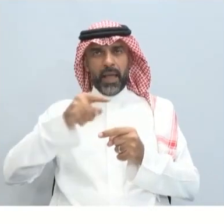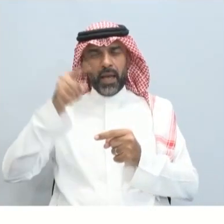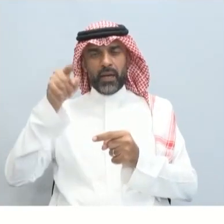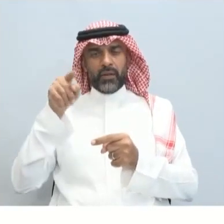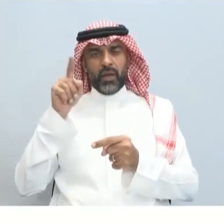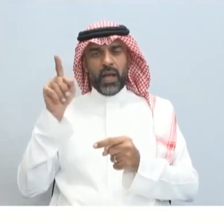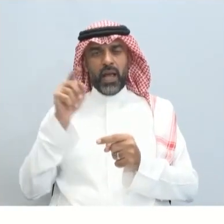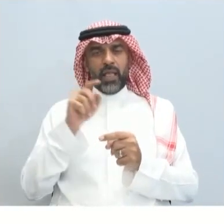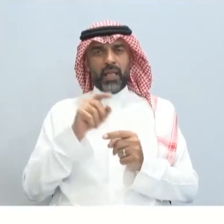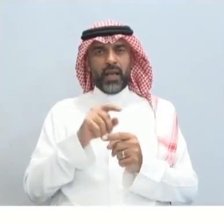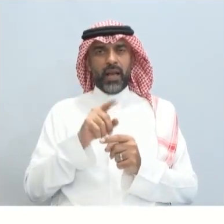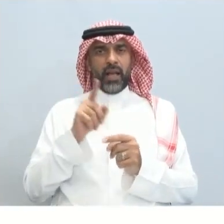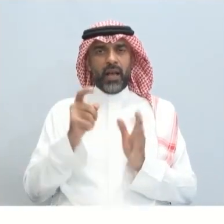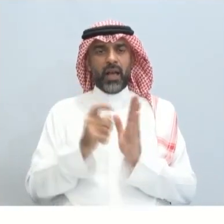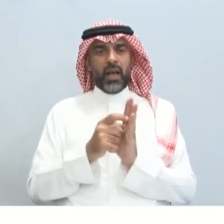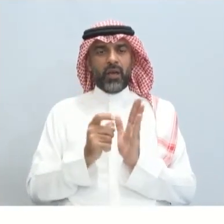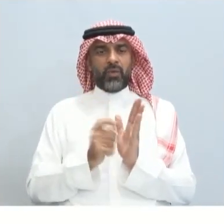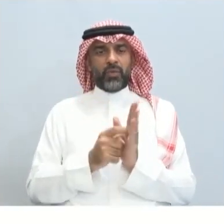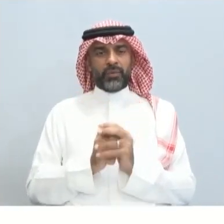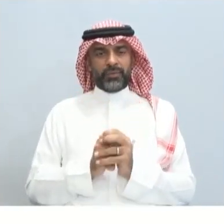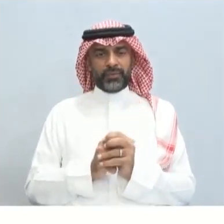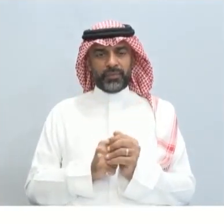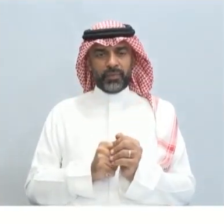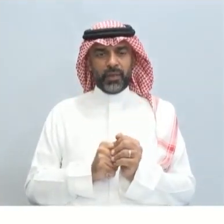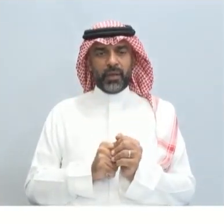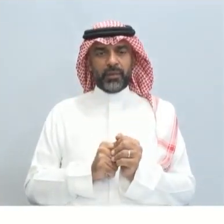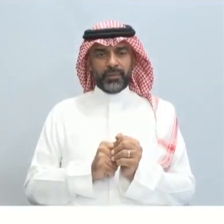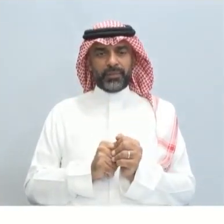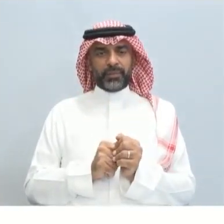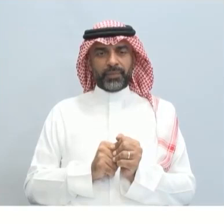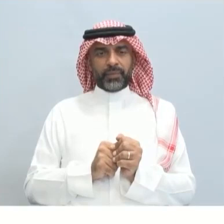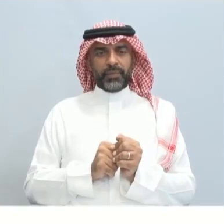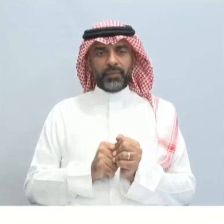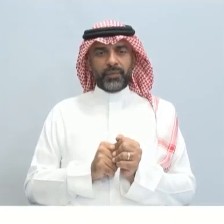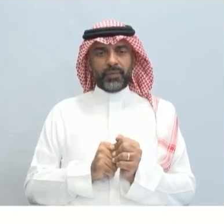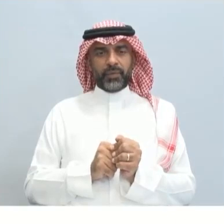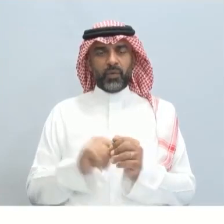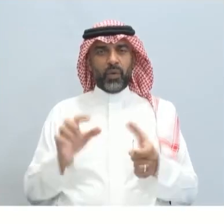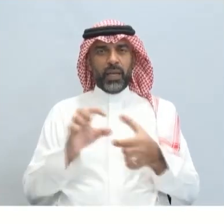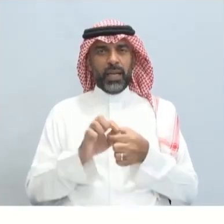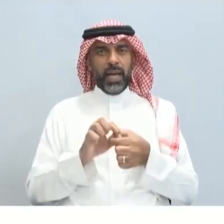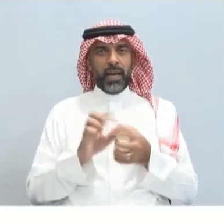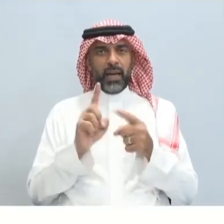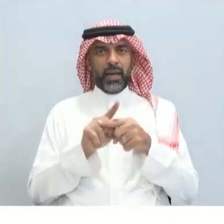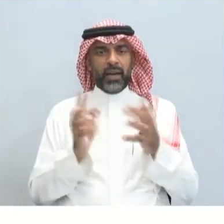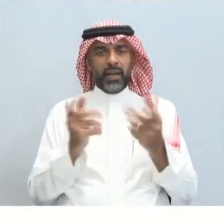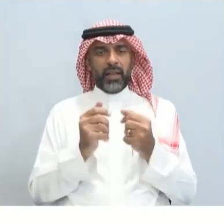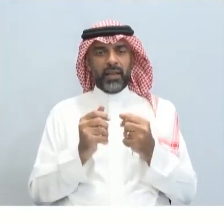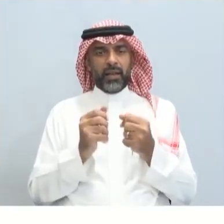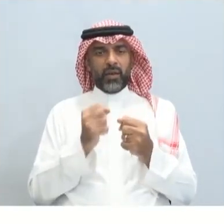يمثل هذا الرسم احسنت يمثل العلاقه الرياضيه بين القوه المؤثره في النابض